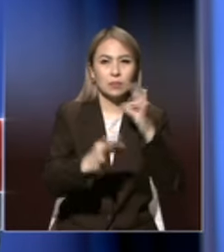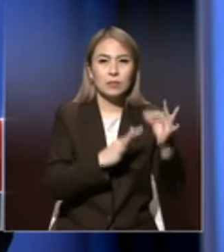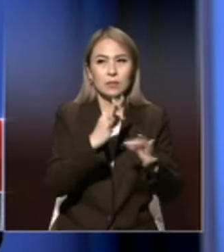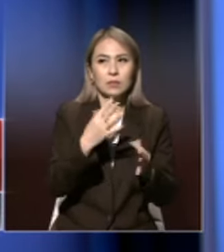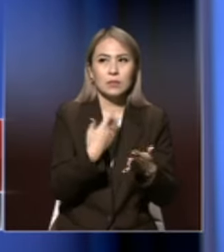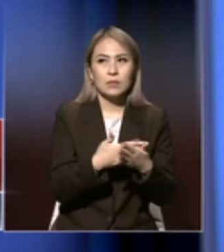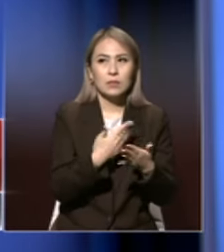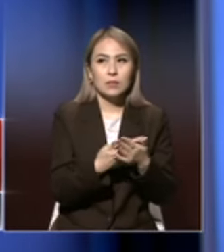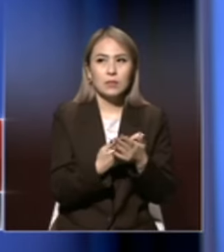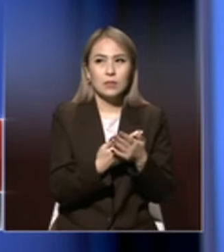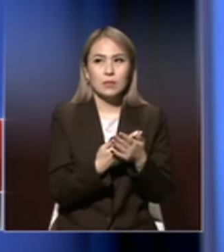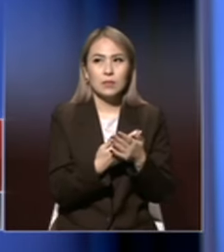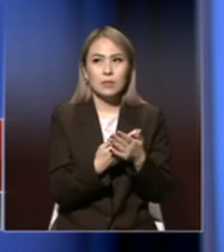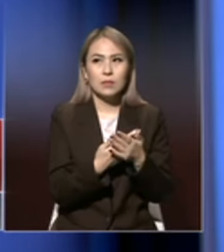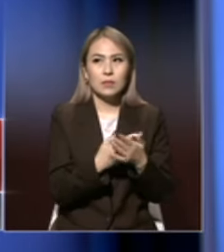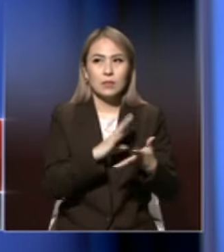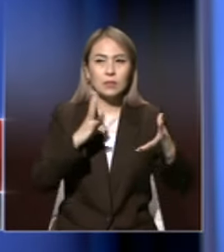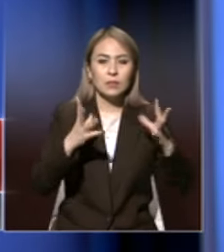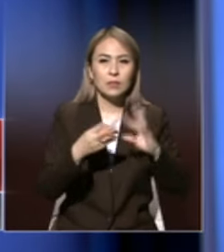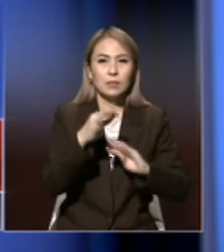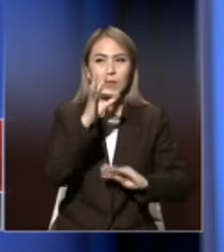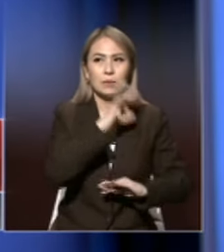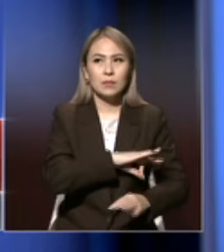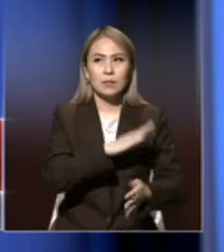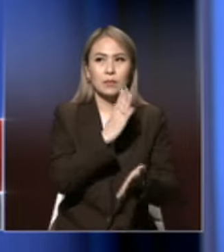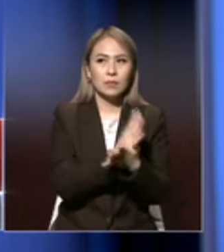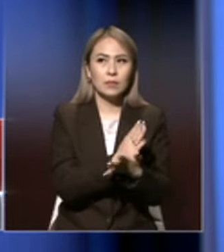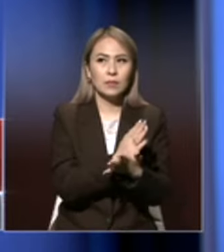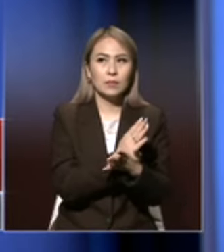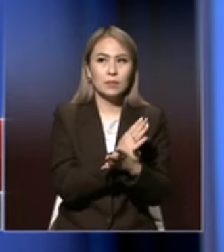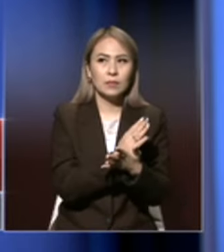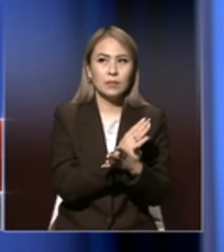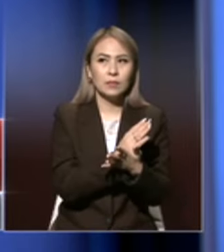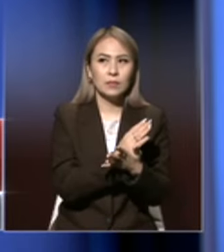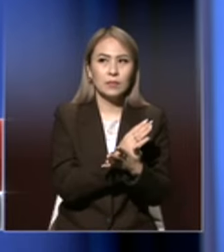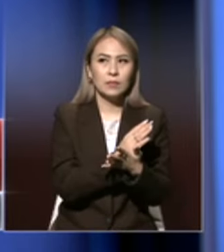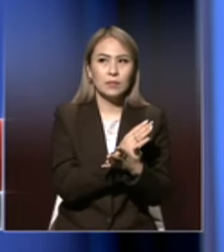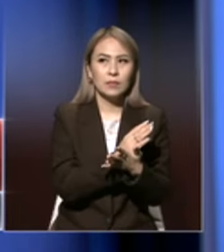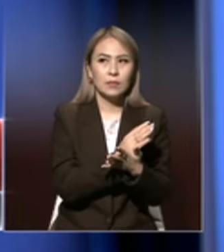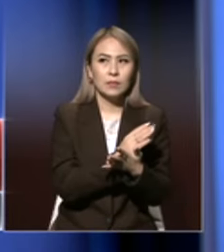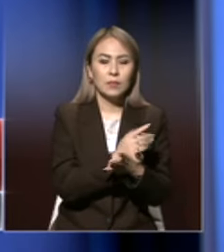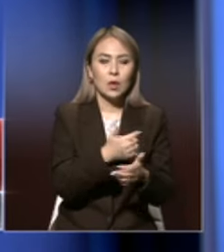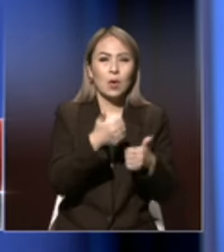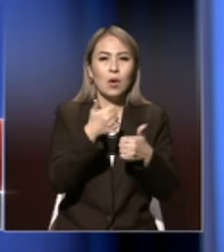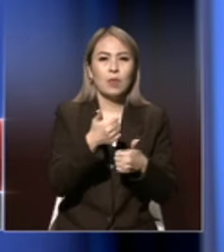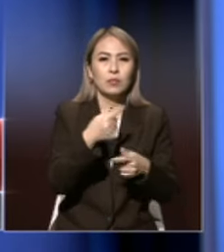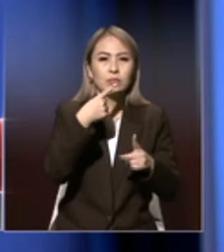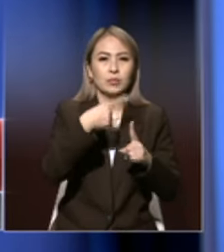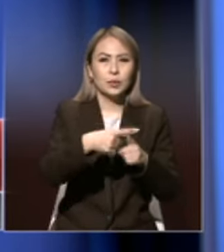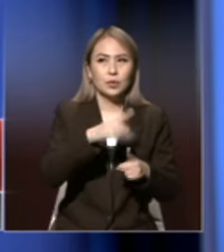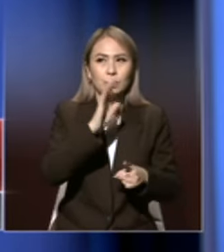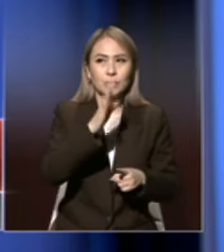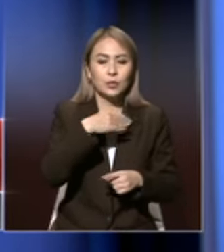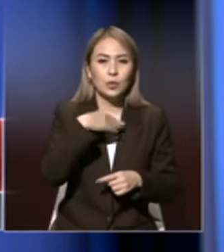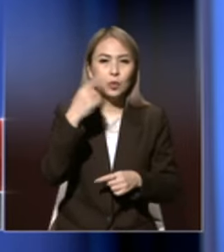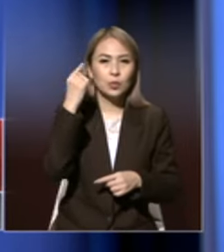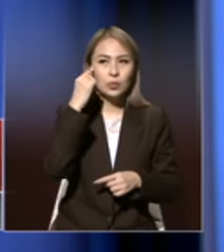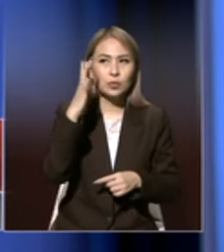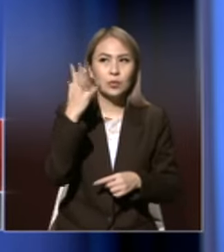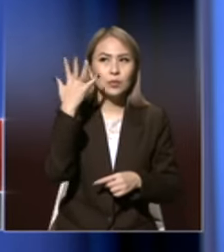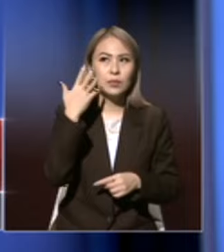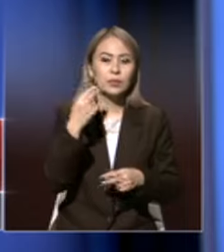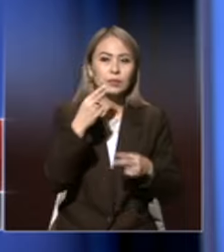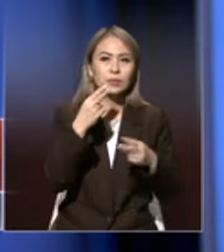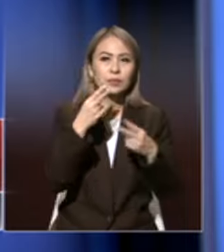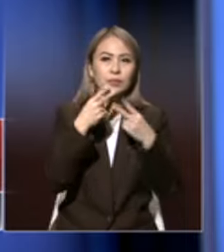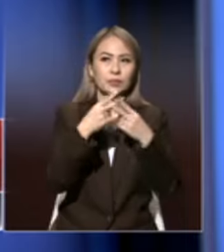мысалға нәтижесін береді, бірақ ол ондай қат нәтиже береді деп мен ойлай алмаймын. Себебі ол бас бостан айырған кезде